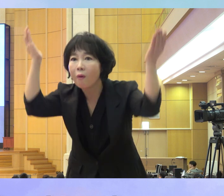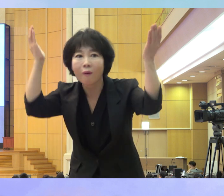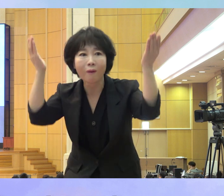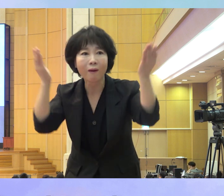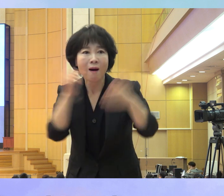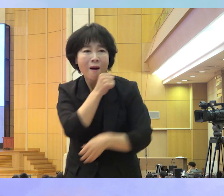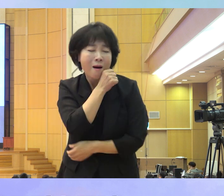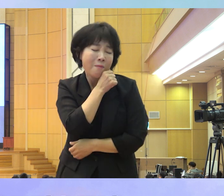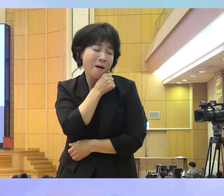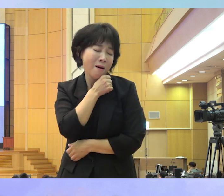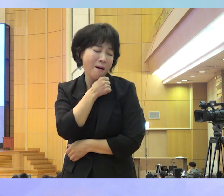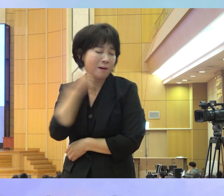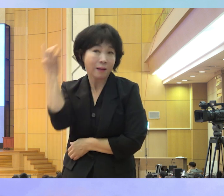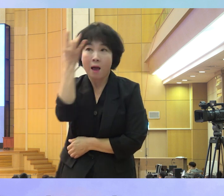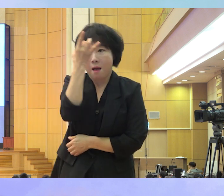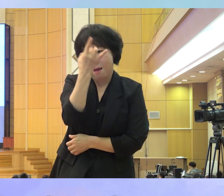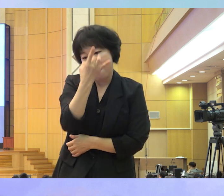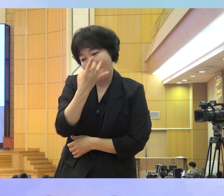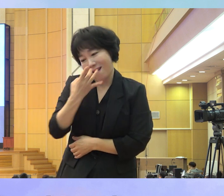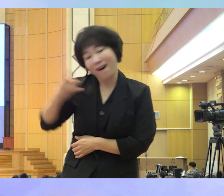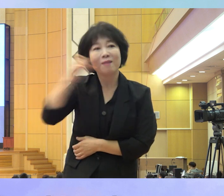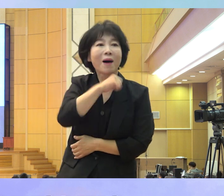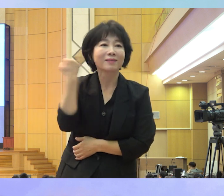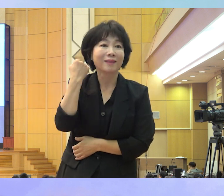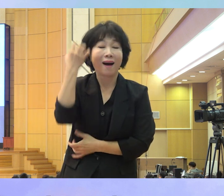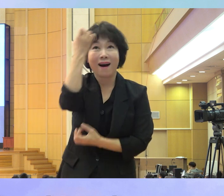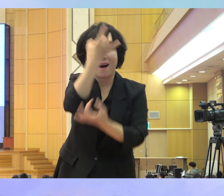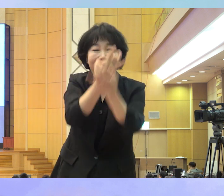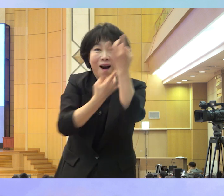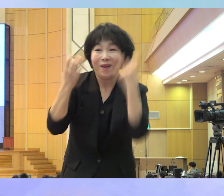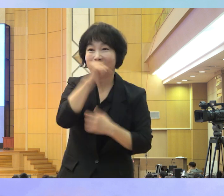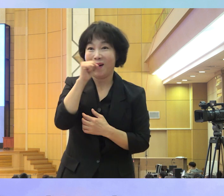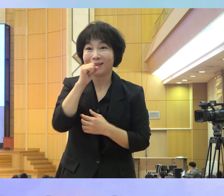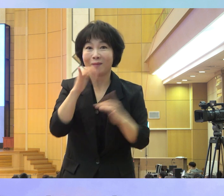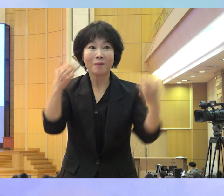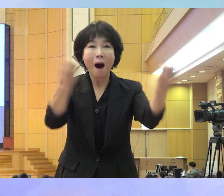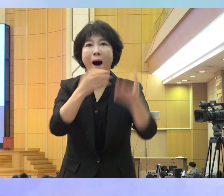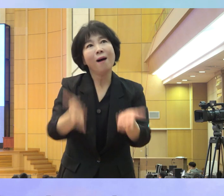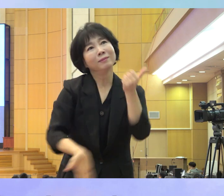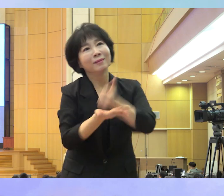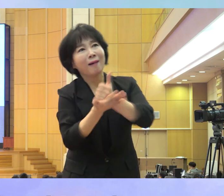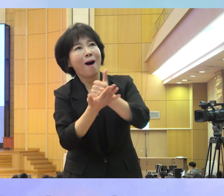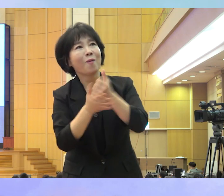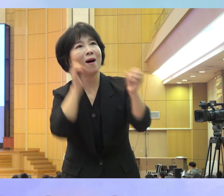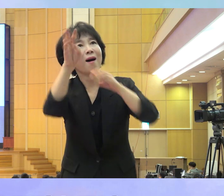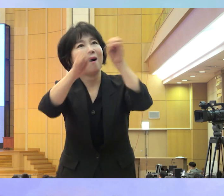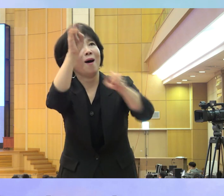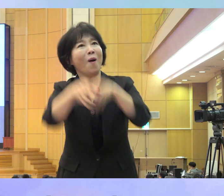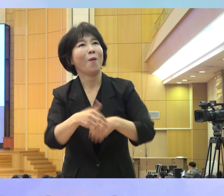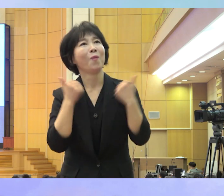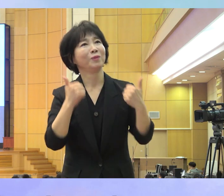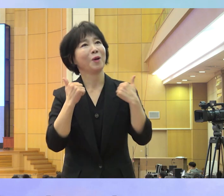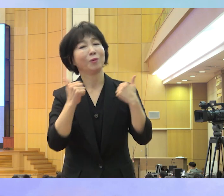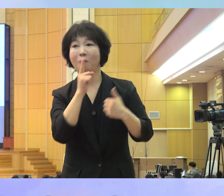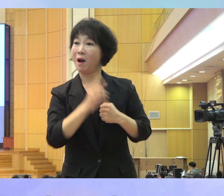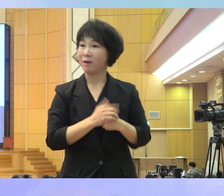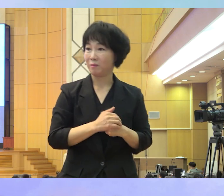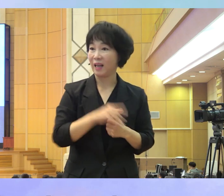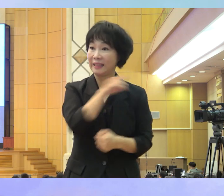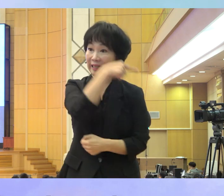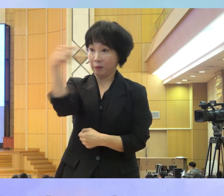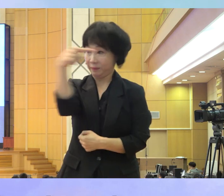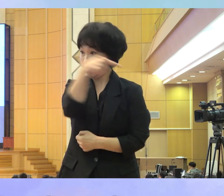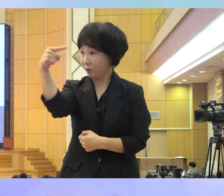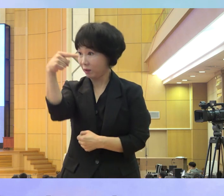맛이 얼마나 맛이 있었으면 사람들마다 그렇게 말했을까. 이게 첫